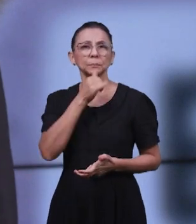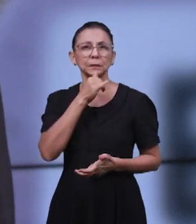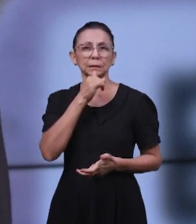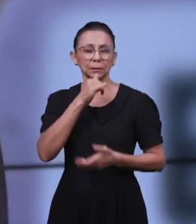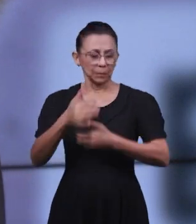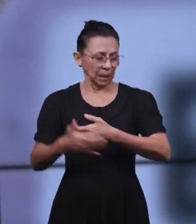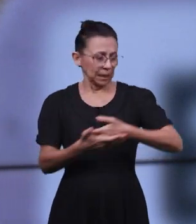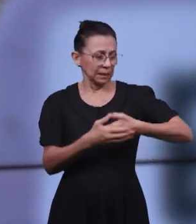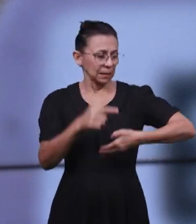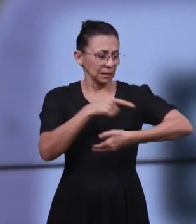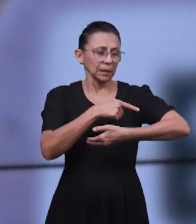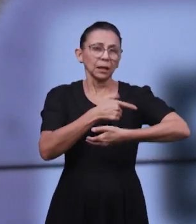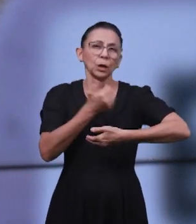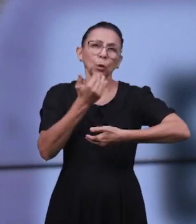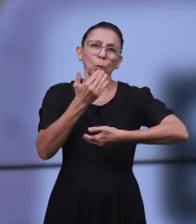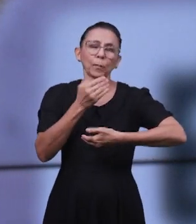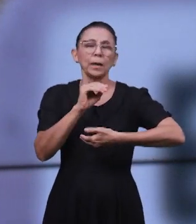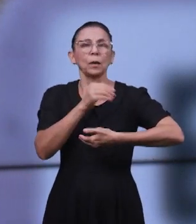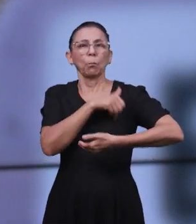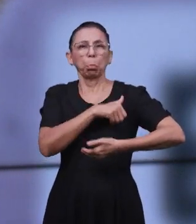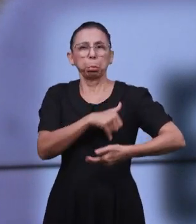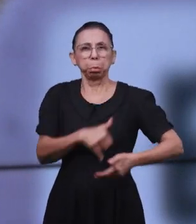il veut manger,